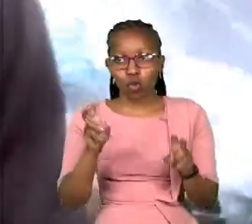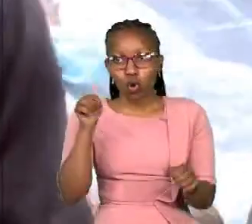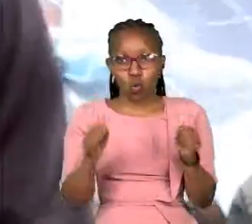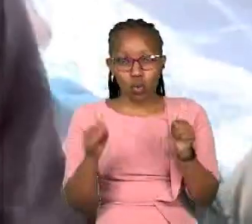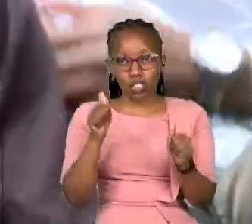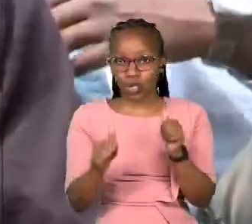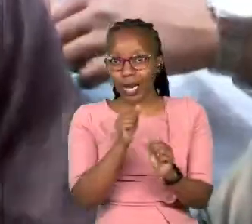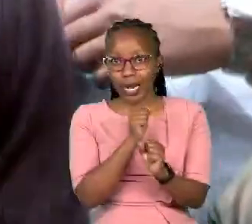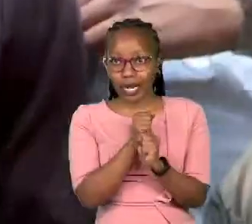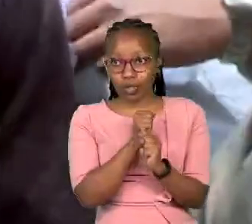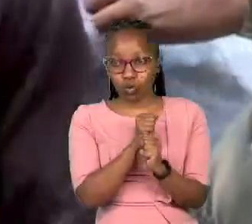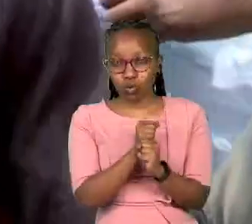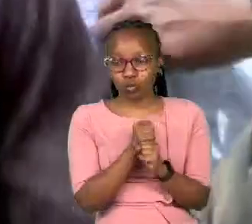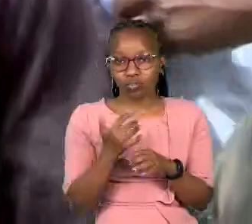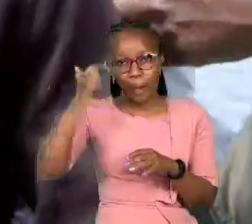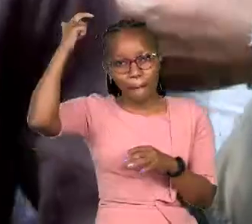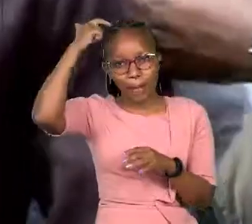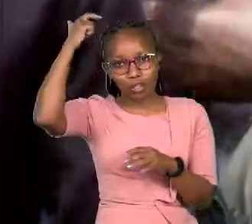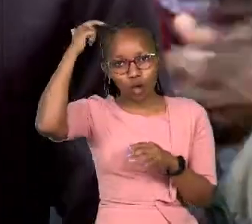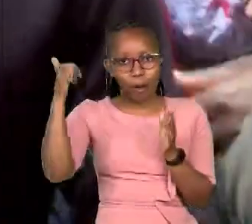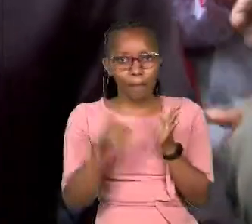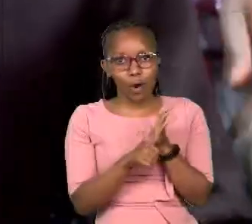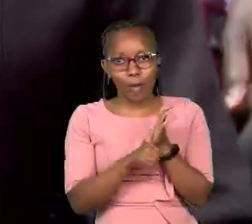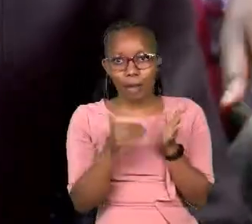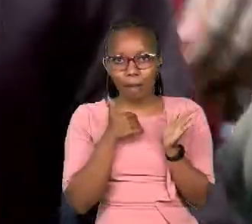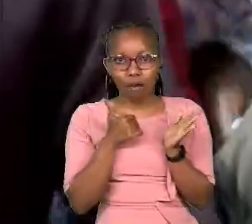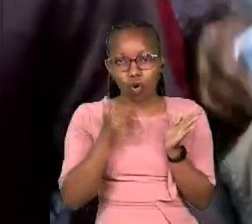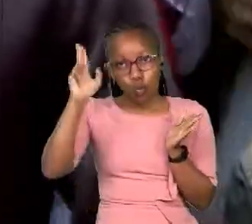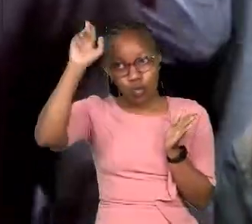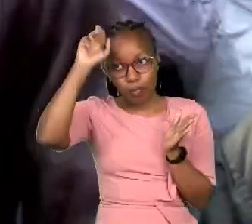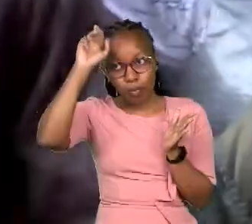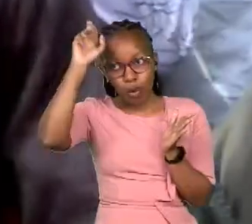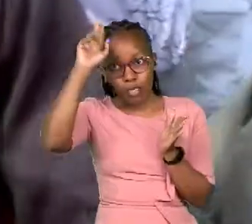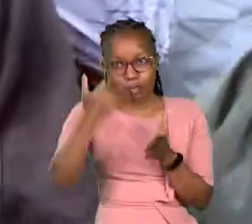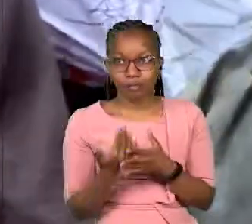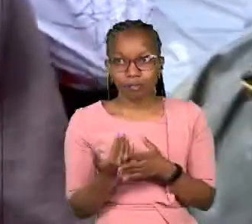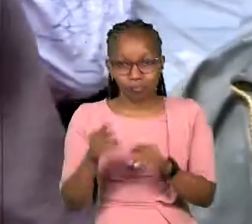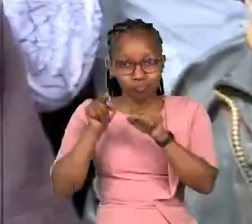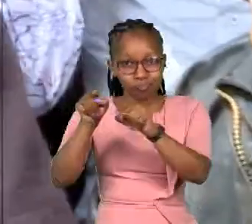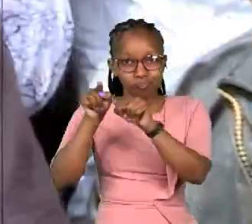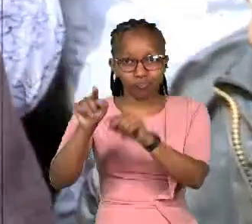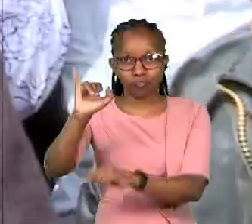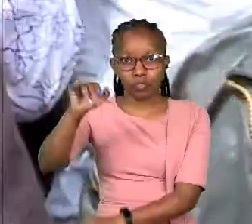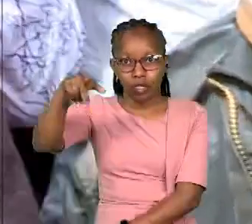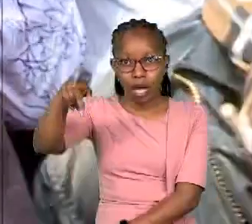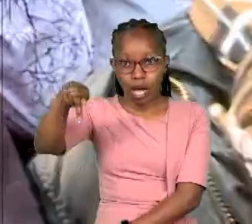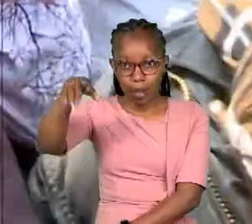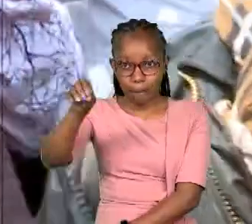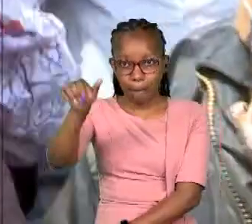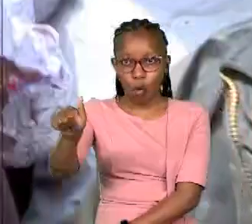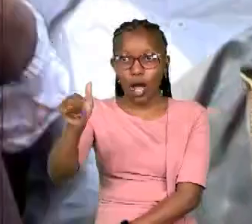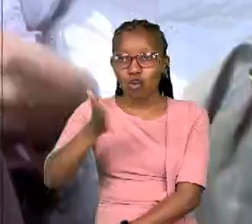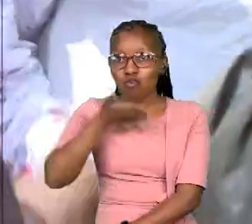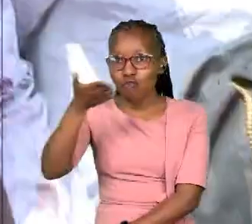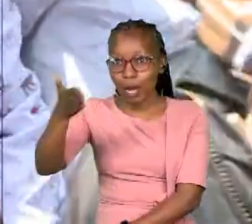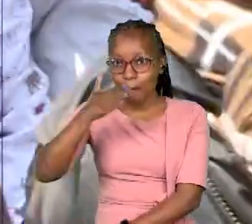kutekeleza, manake ni kama kuna msongo wa mawazo, maswali mengi chungu nzima akiweza kuelekezewa tume ya IPOA kuweza kupeana majibu, manake